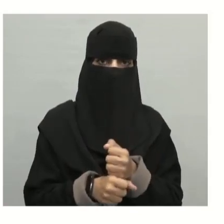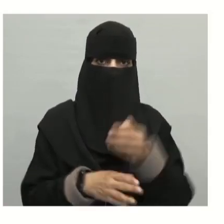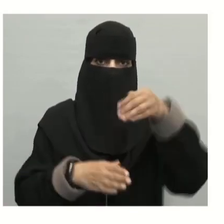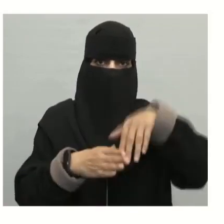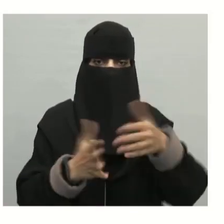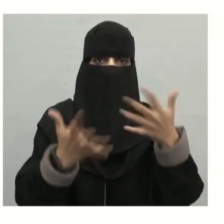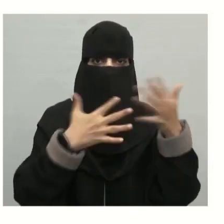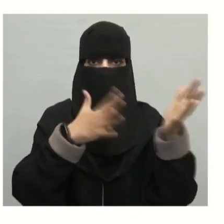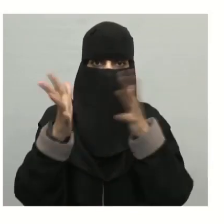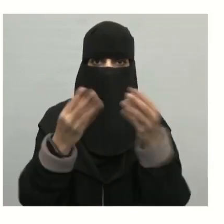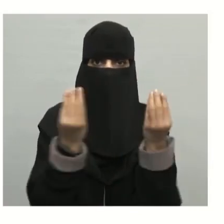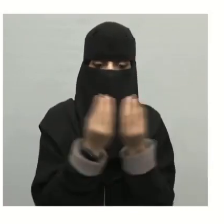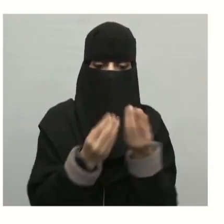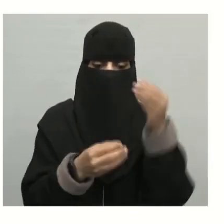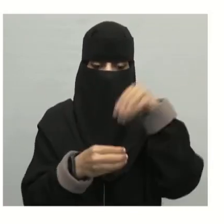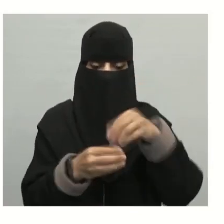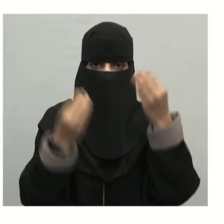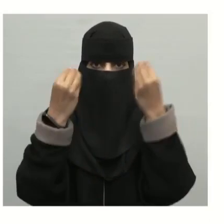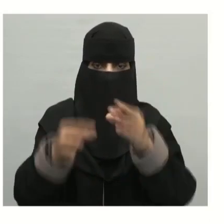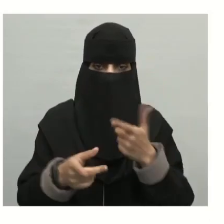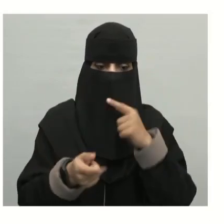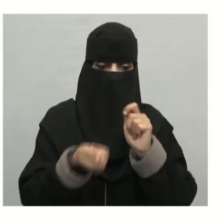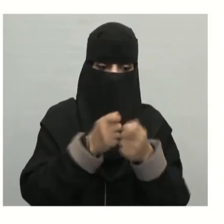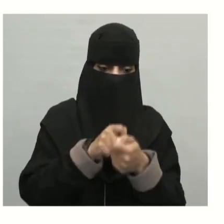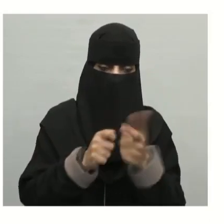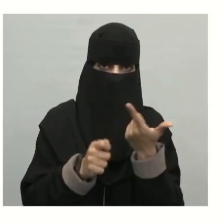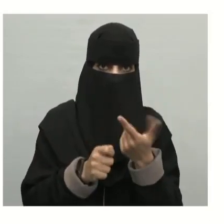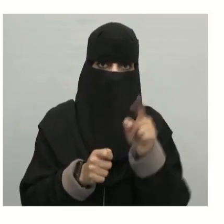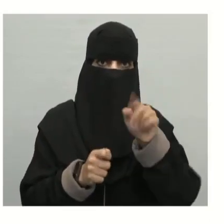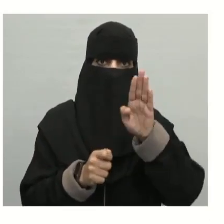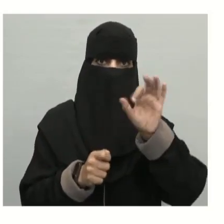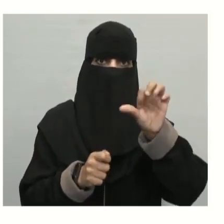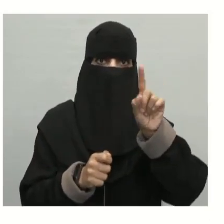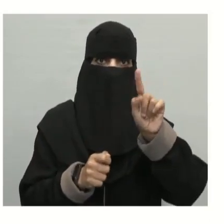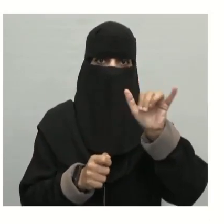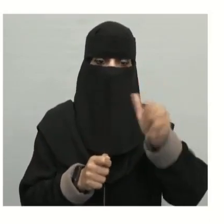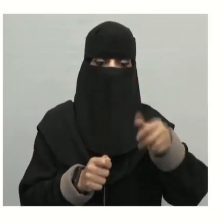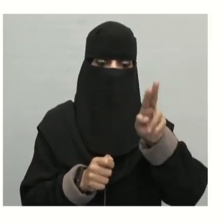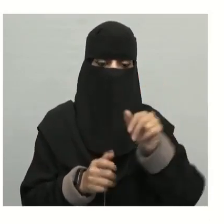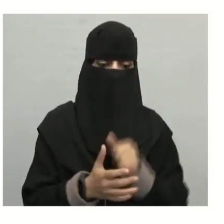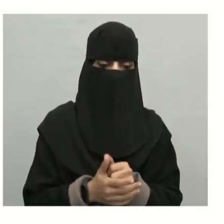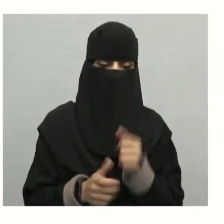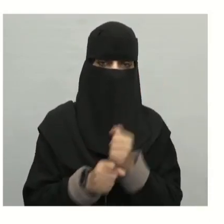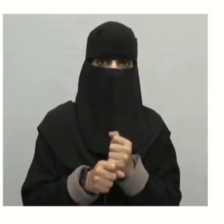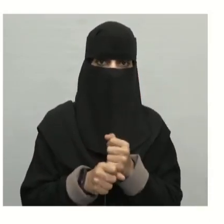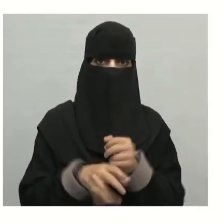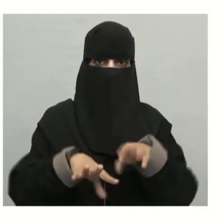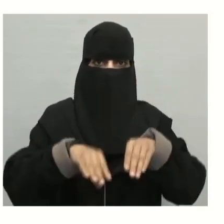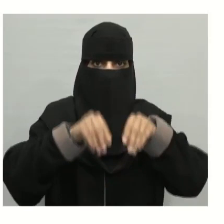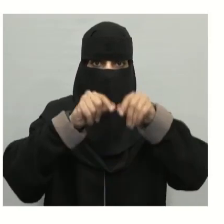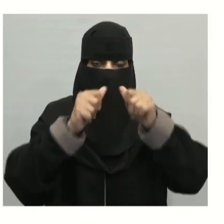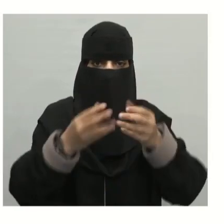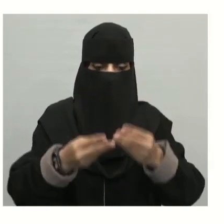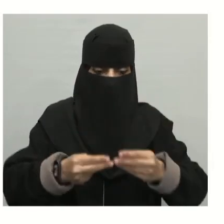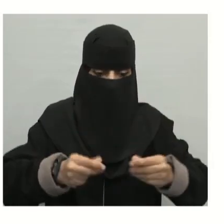وتعريه عادلي الرسوبيات كذلك الصخر الرسوبي اذا حدث له انصهار